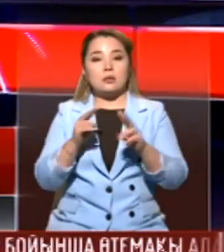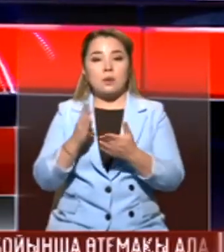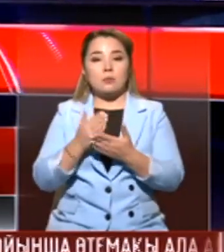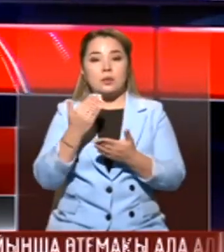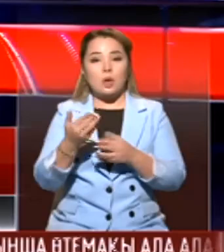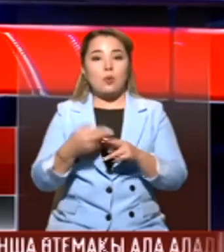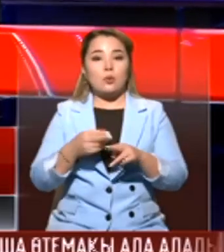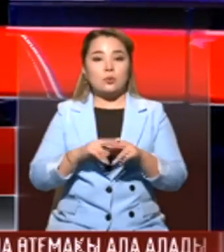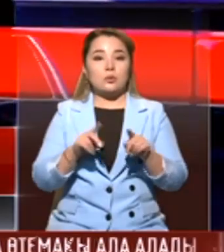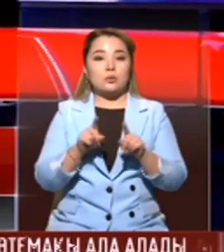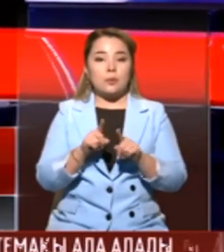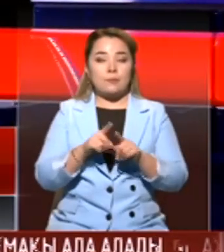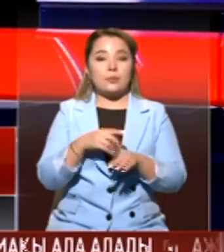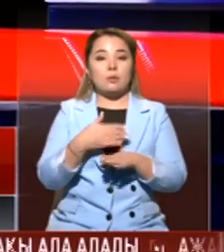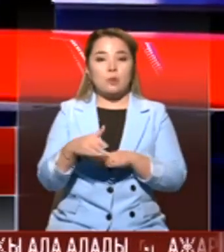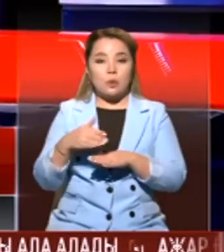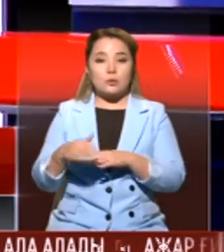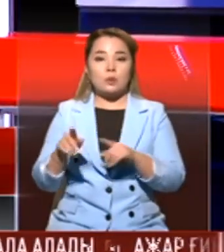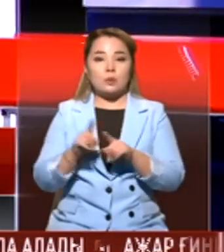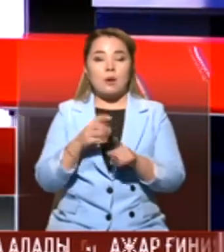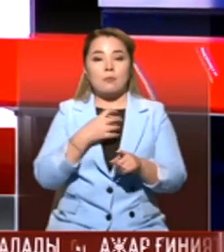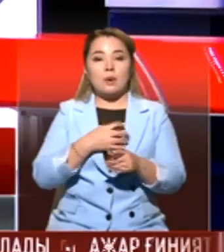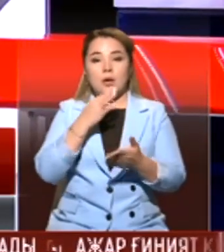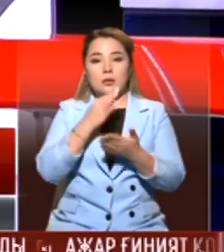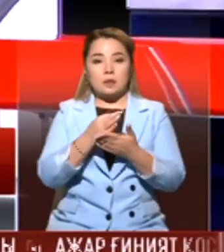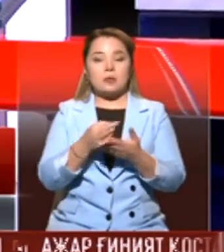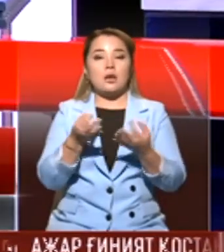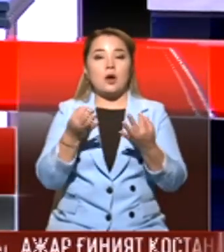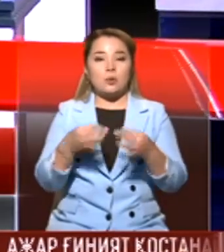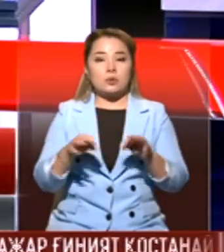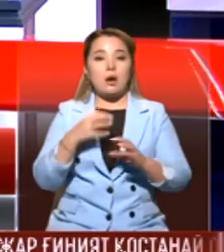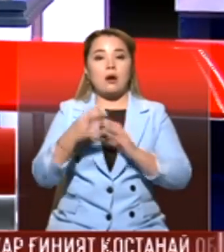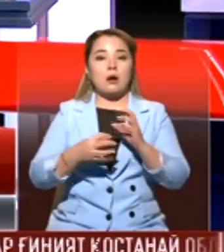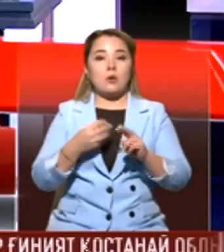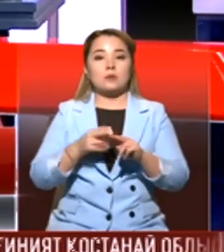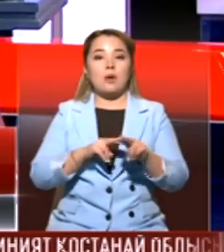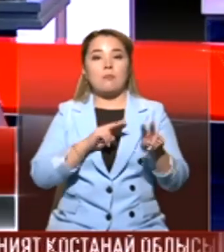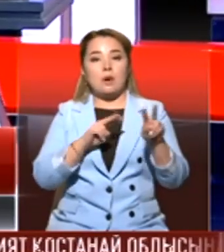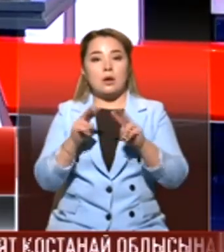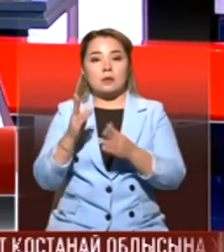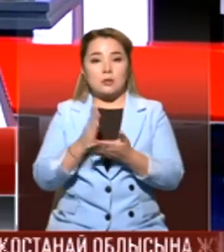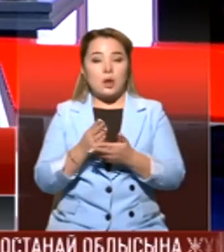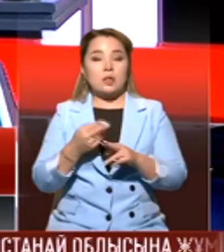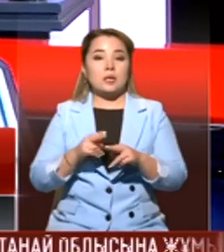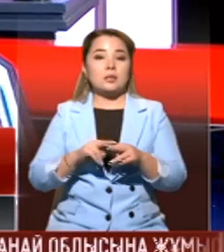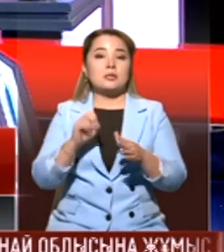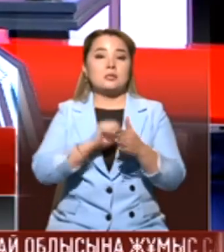Сондықтан бақылаушыларды да осылай бөлуге болады. Бұл жерде ең маңыздысы ол тәуелсіз бақылаушылар мен халықаралық бақылаушылар. Себебі